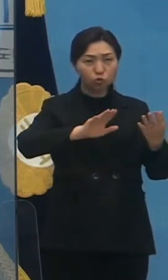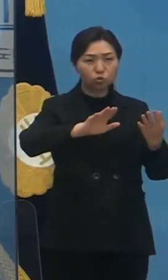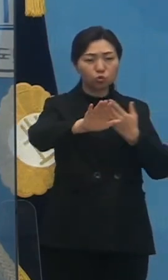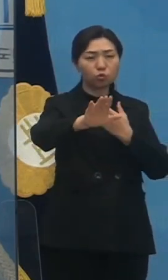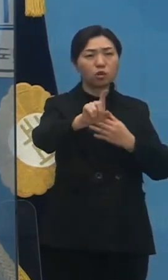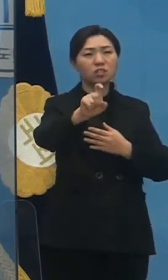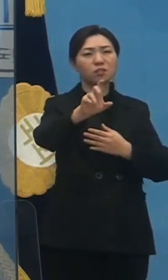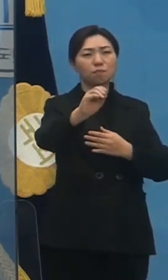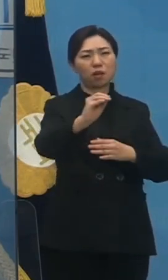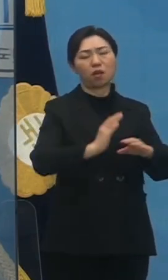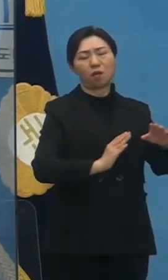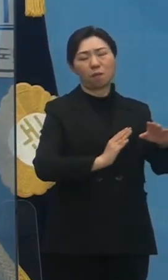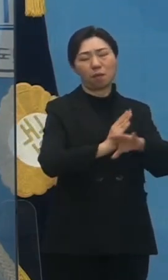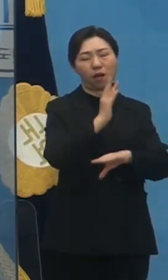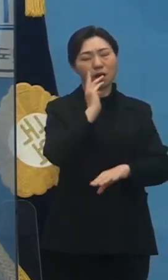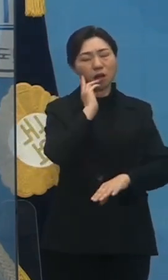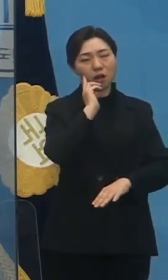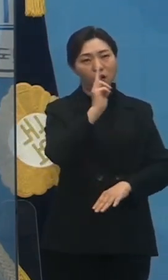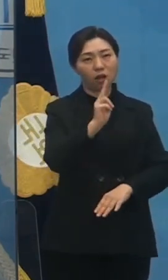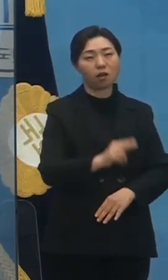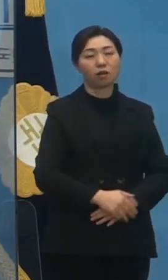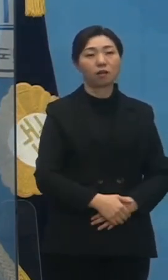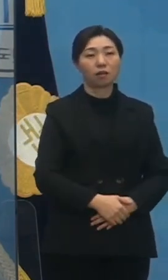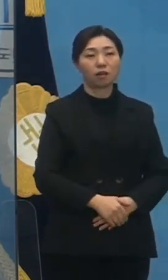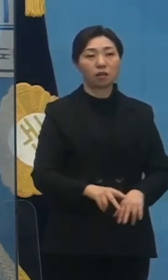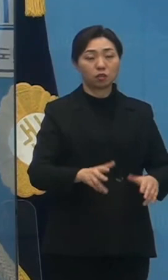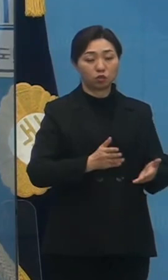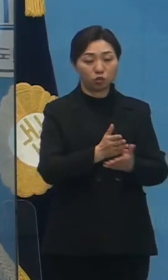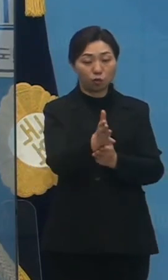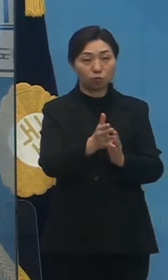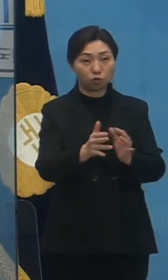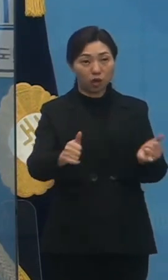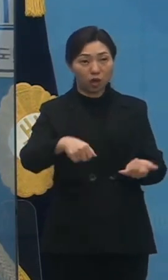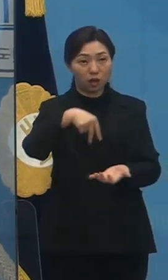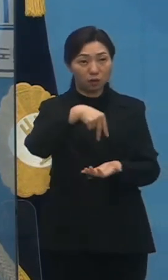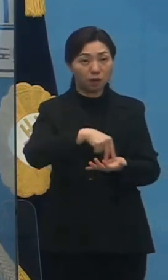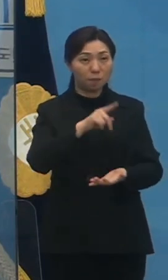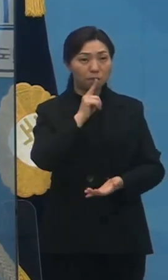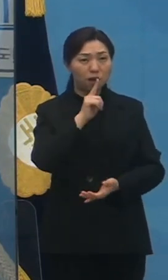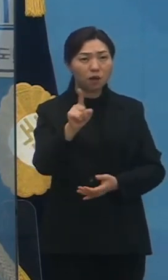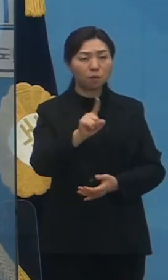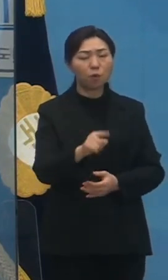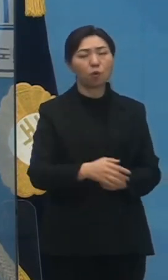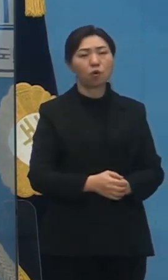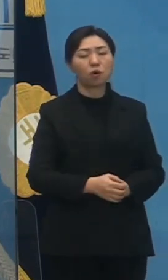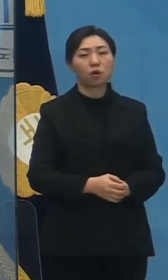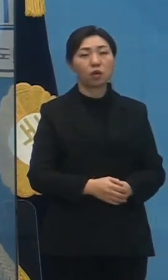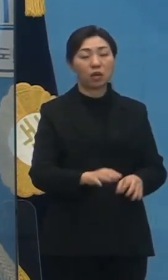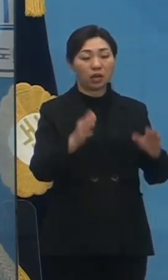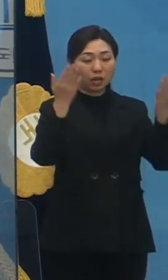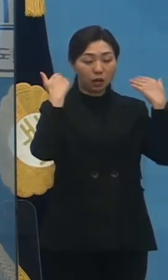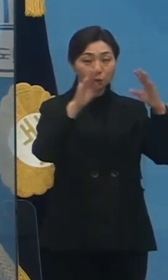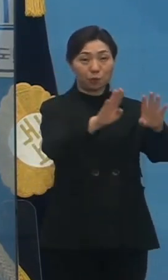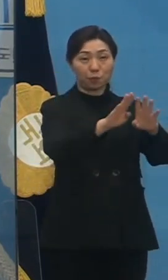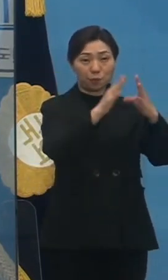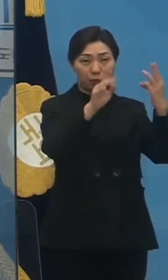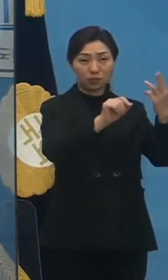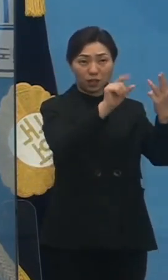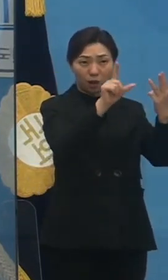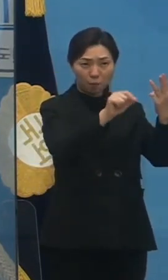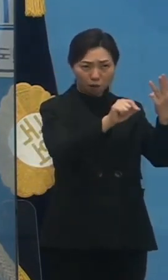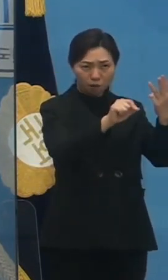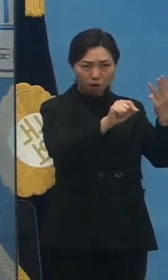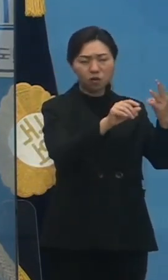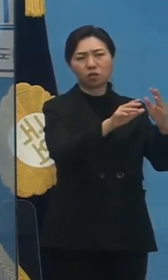넘은 것입니다. 전문가들은 이대로라면 개학 시기인 3월 초가 되면 20만